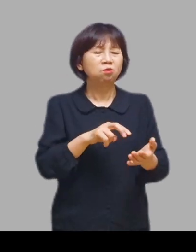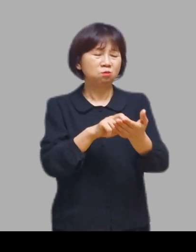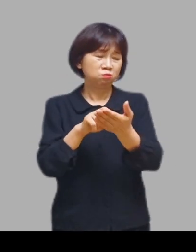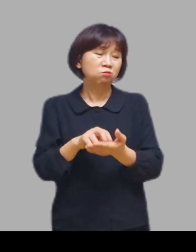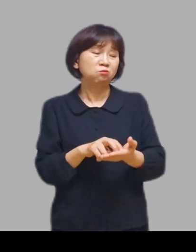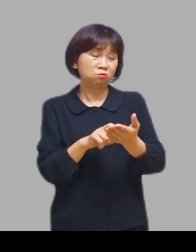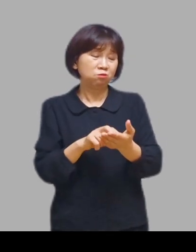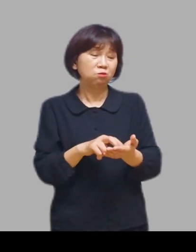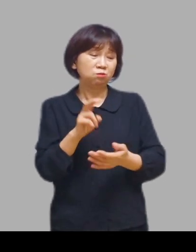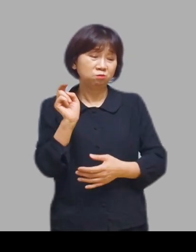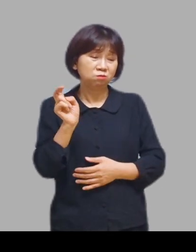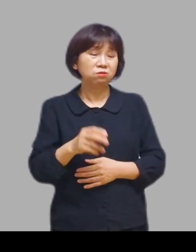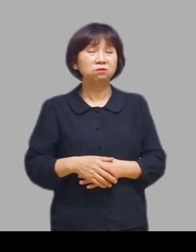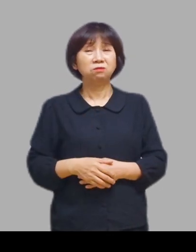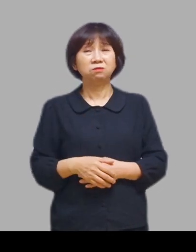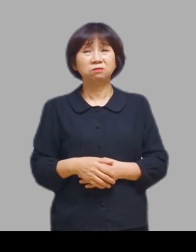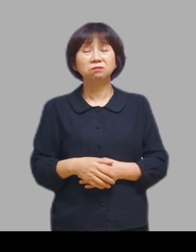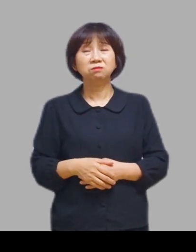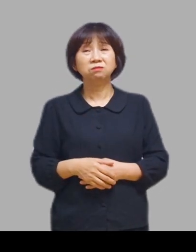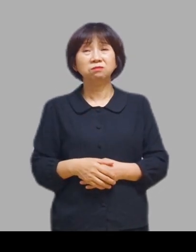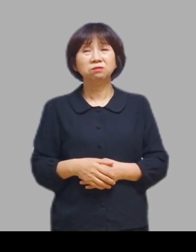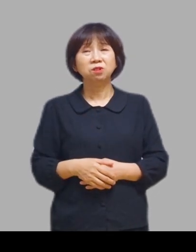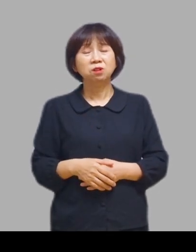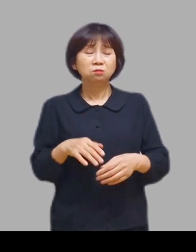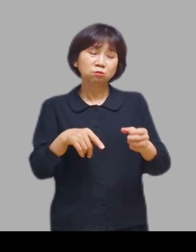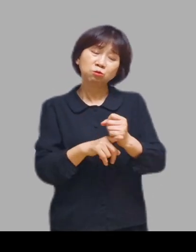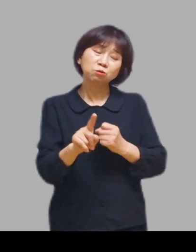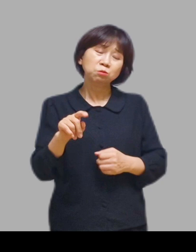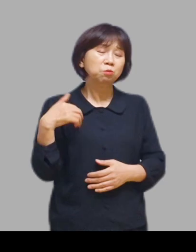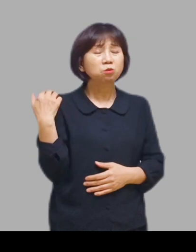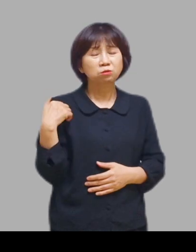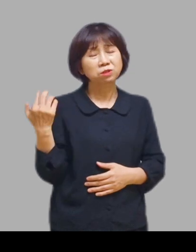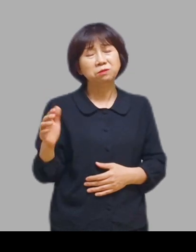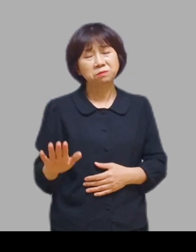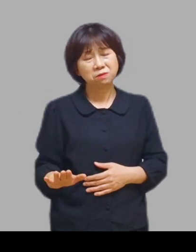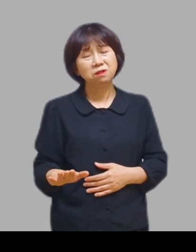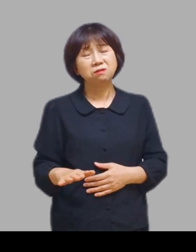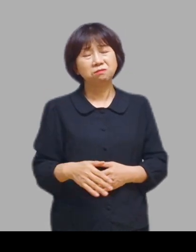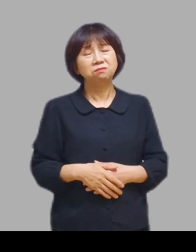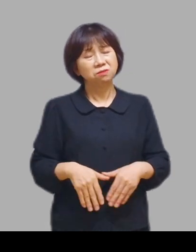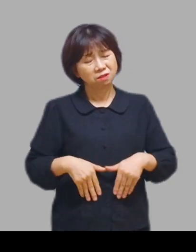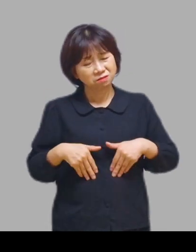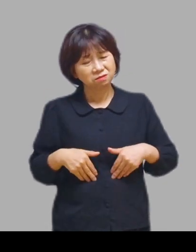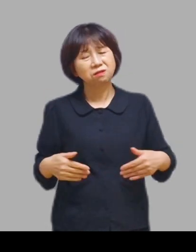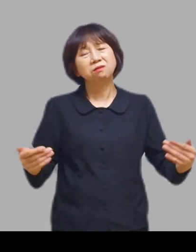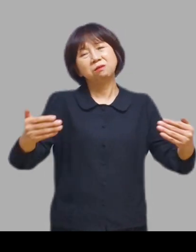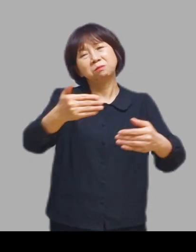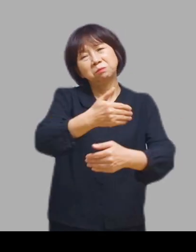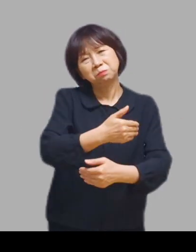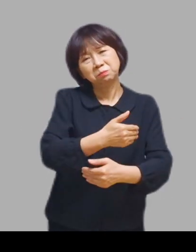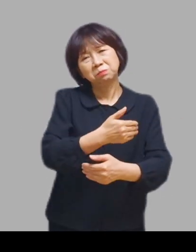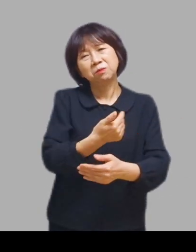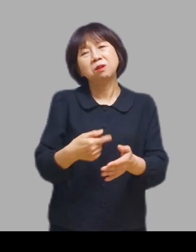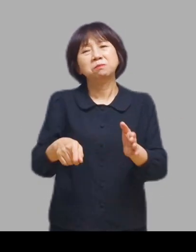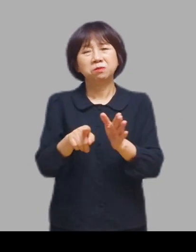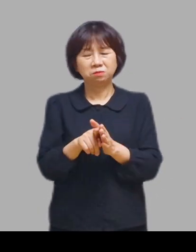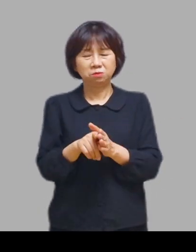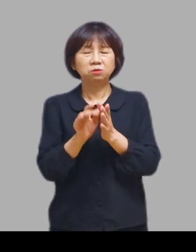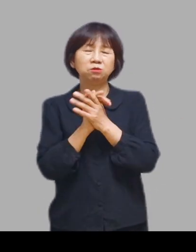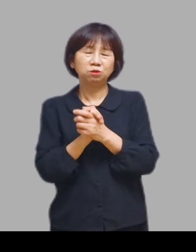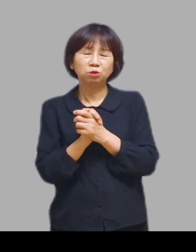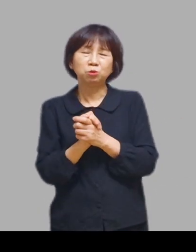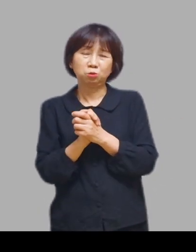외로우셨겠네요. 뭐 이유는 모르겠지만 그렇게 말하고 함께